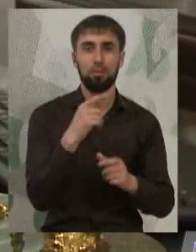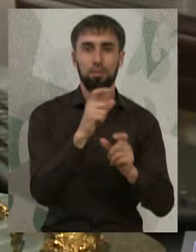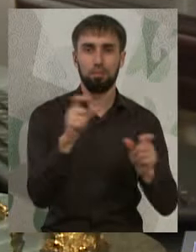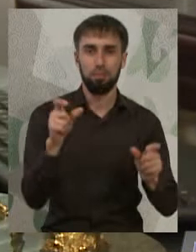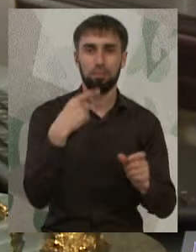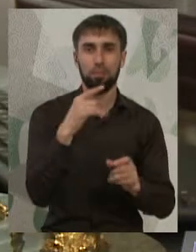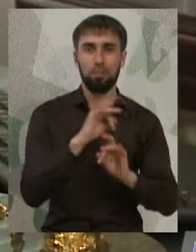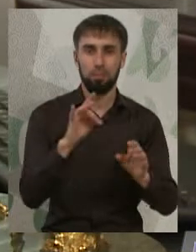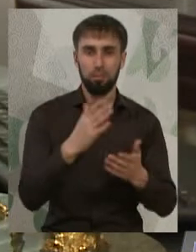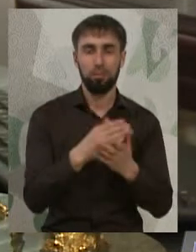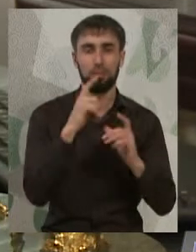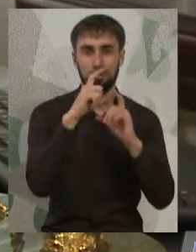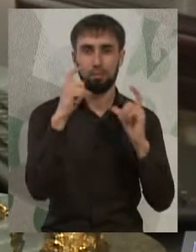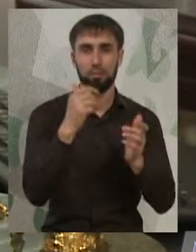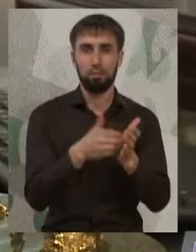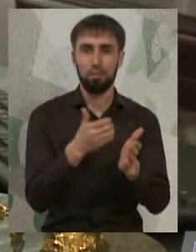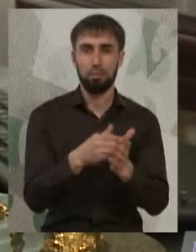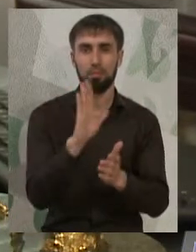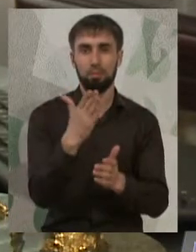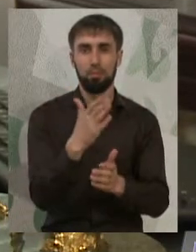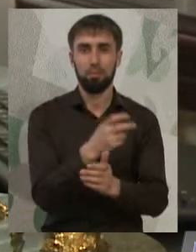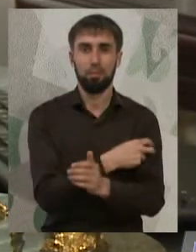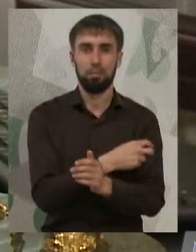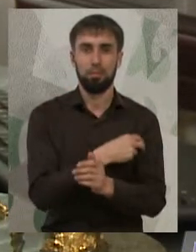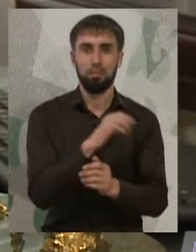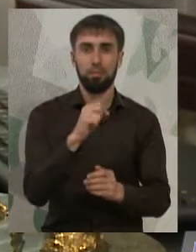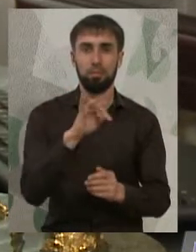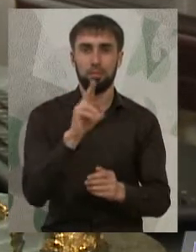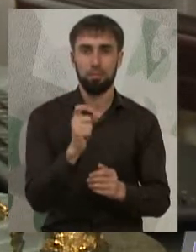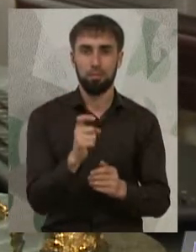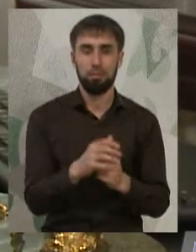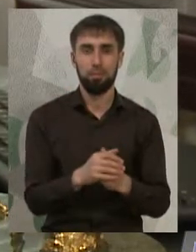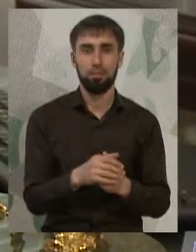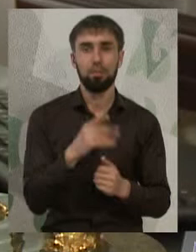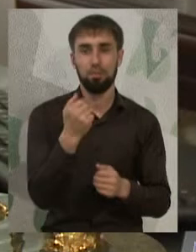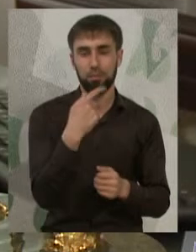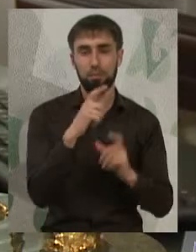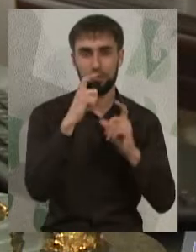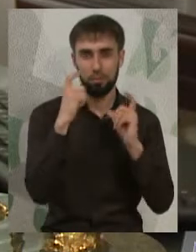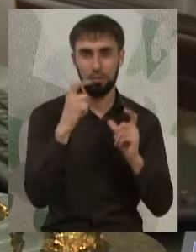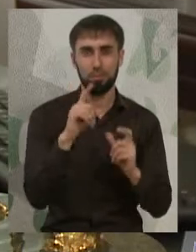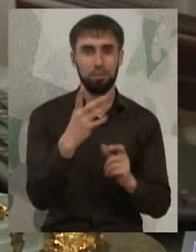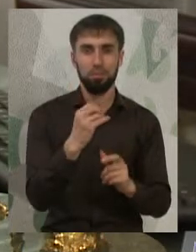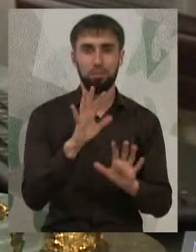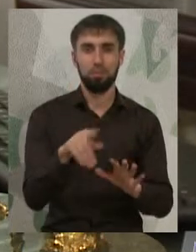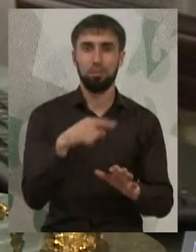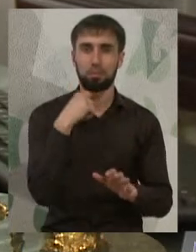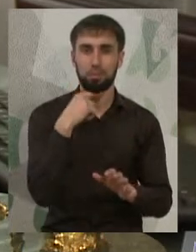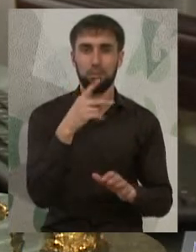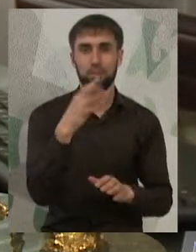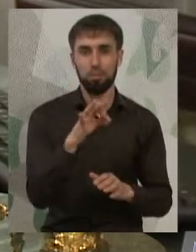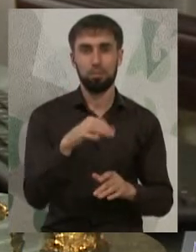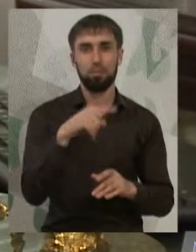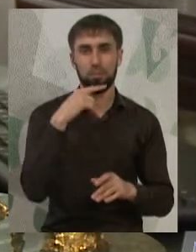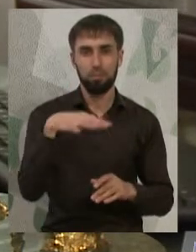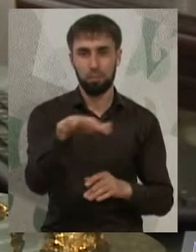нет масок в аптеках. Да, действительно, ситуация с масками, она не только в Республике Ингушетия такая сложилась,